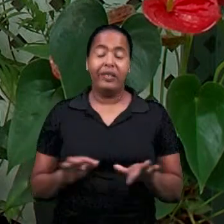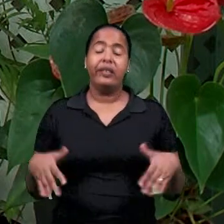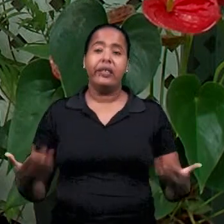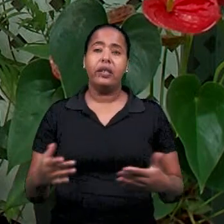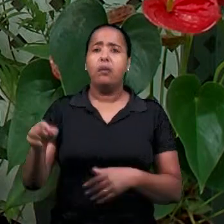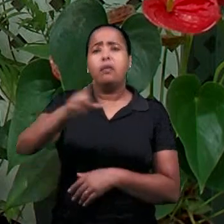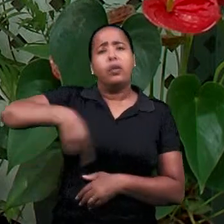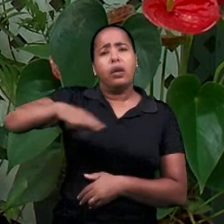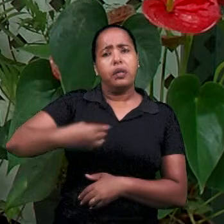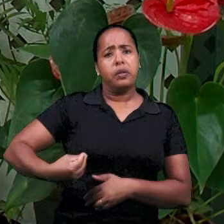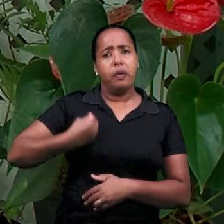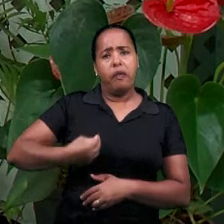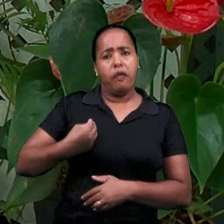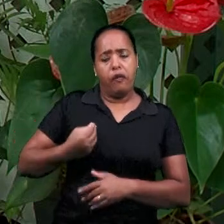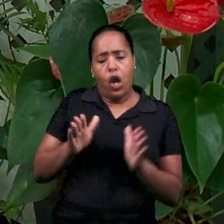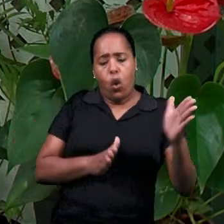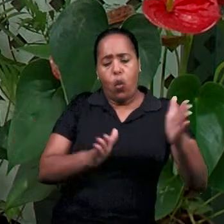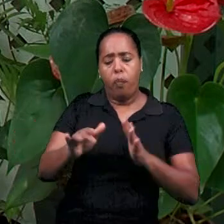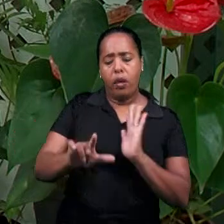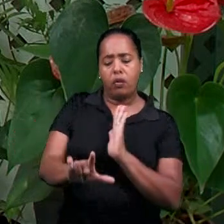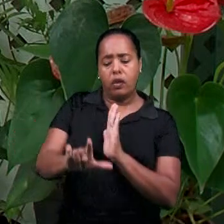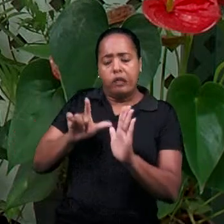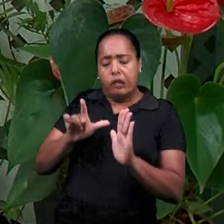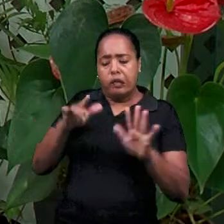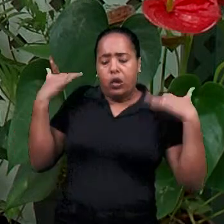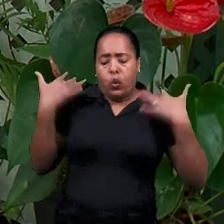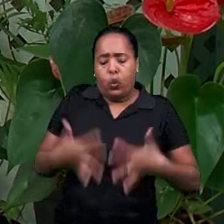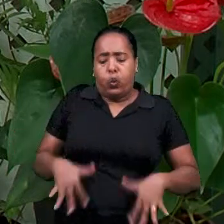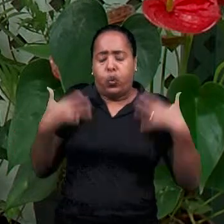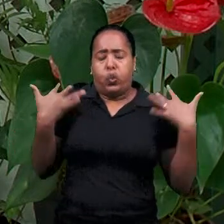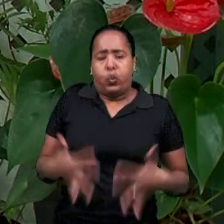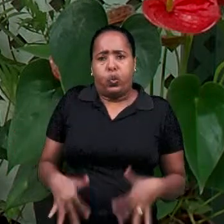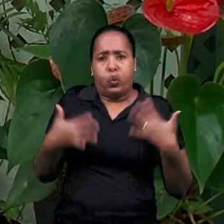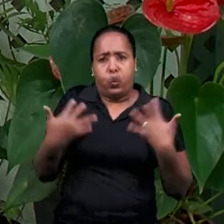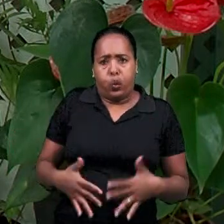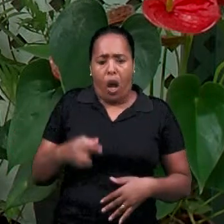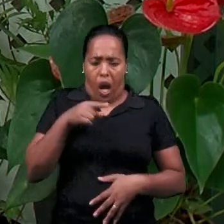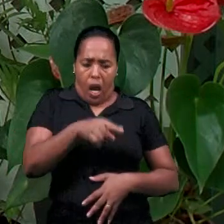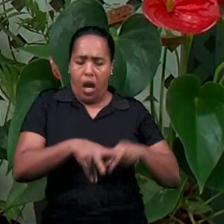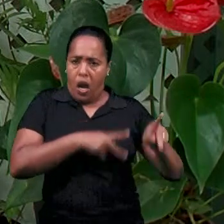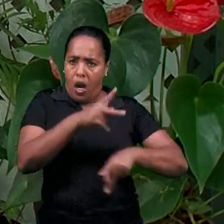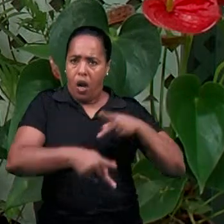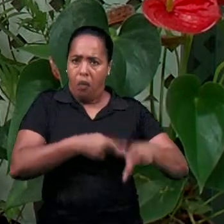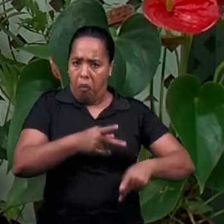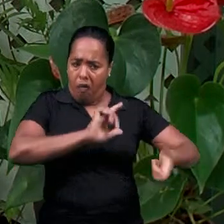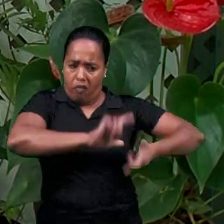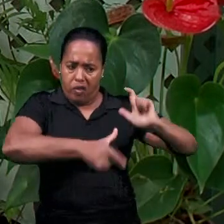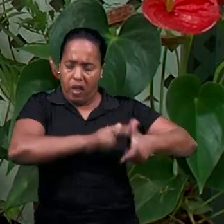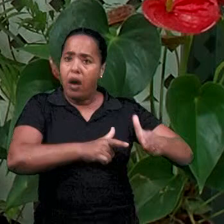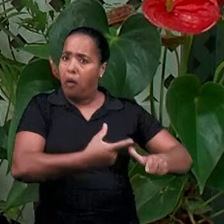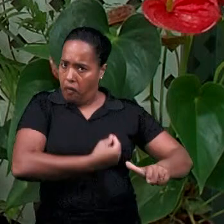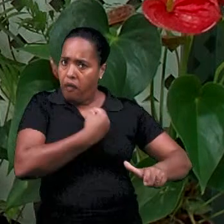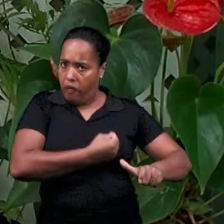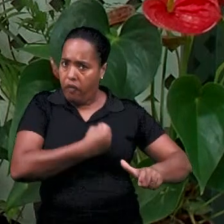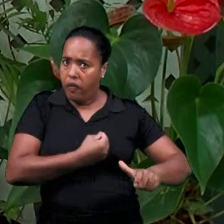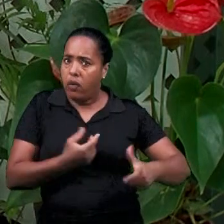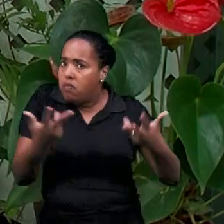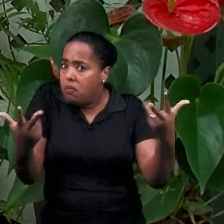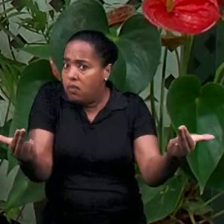des dames. Donc, nous sommes en train de vivre cette période de pré-tribulation. Israël a vécu cette période de pré-tribulation avec les